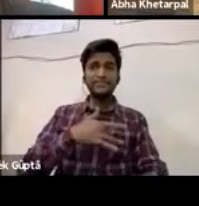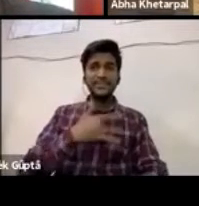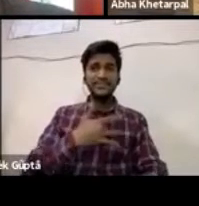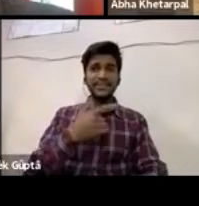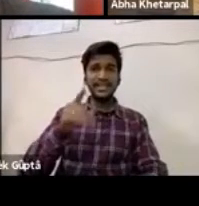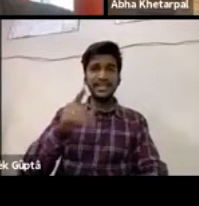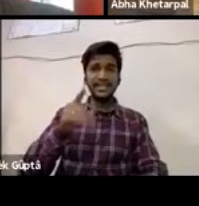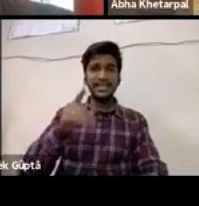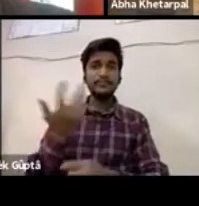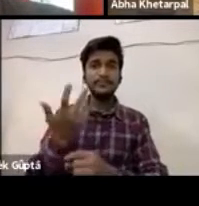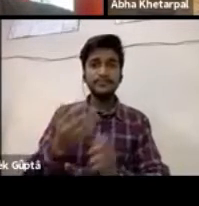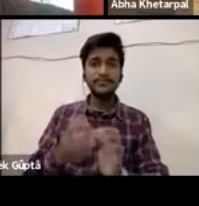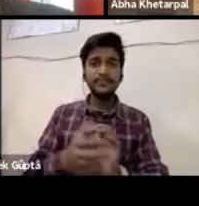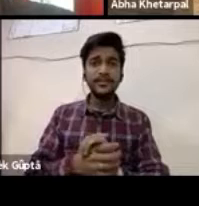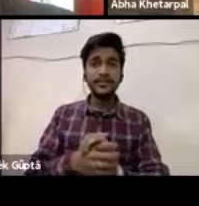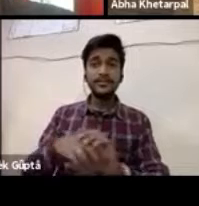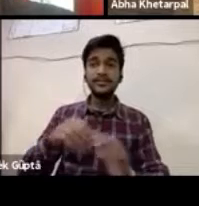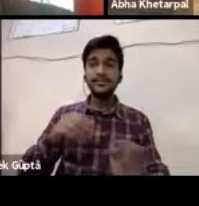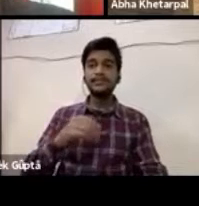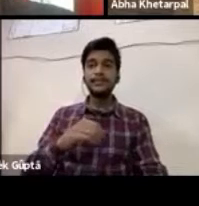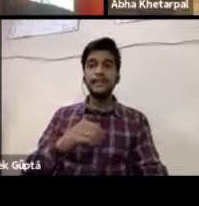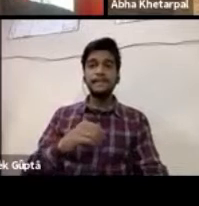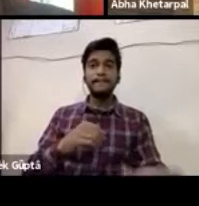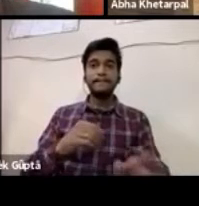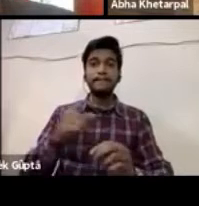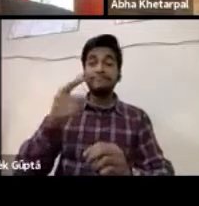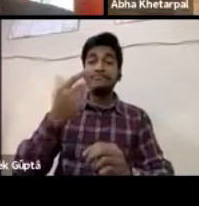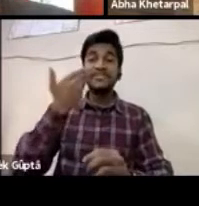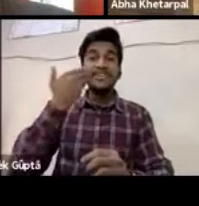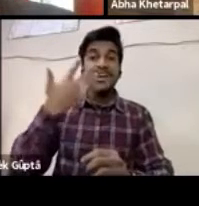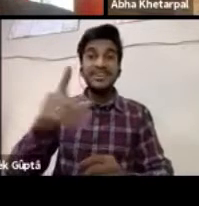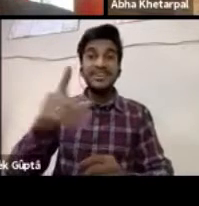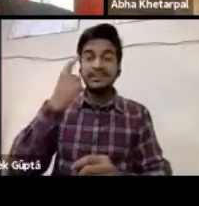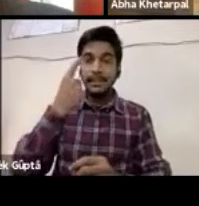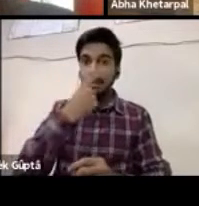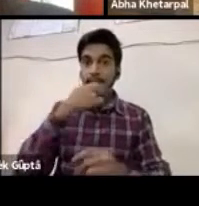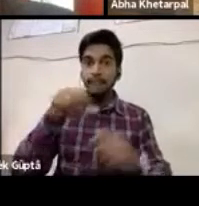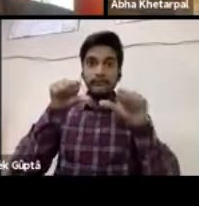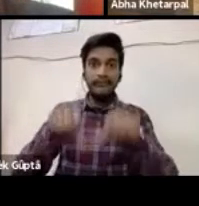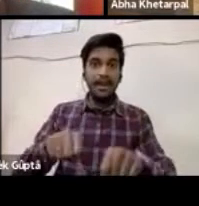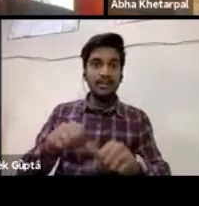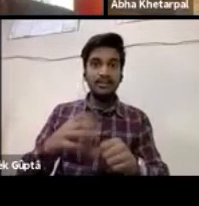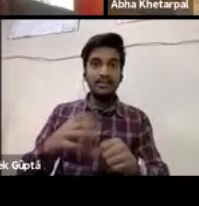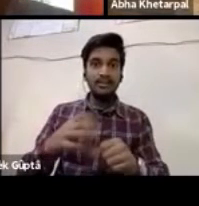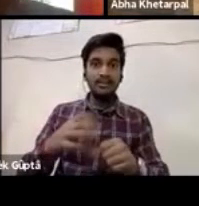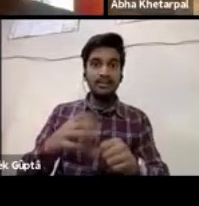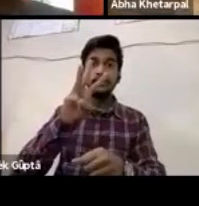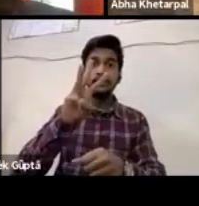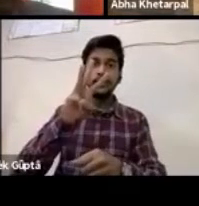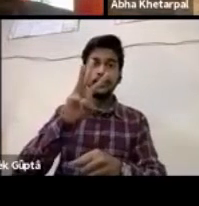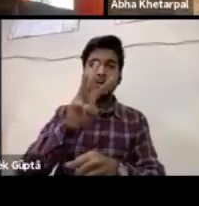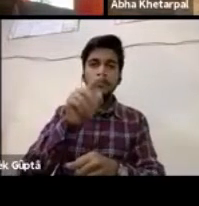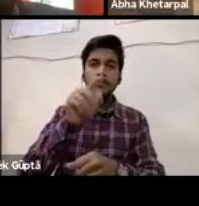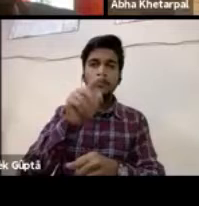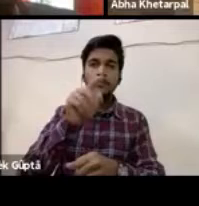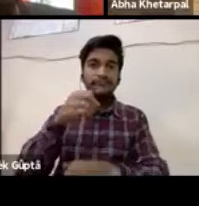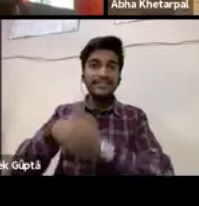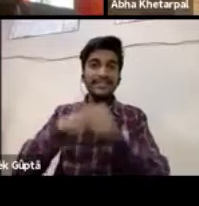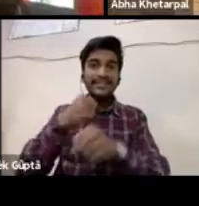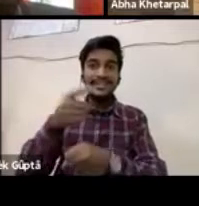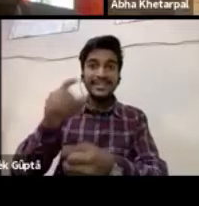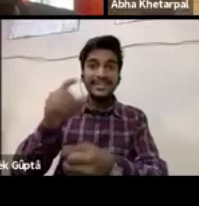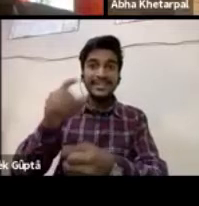वो जैसे ही मेरा डायग्नोसिस हुआ तब से ही शुरू हो गया। 3.5 साल की उम्र में जब मेरा डायग्नोसिस हुआ तब